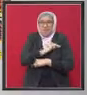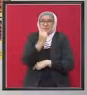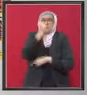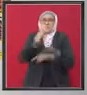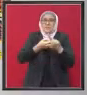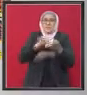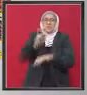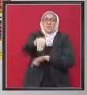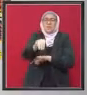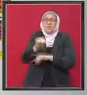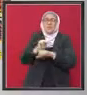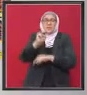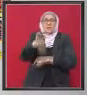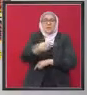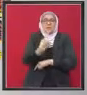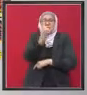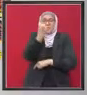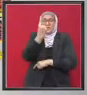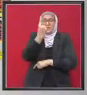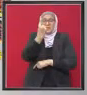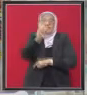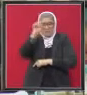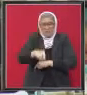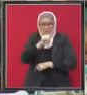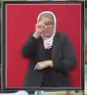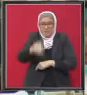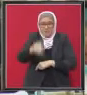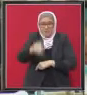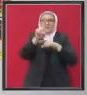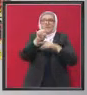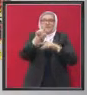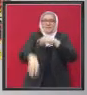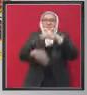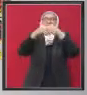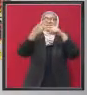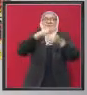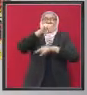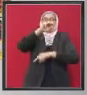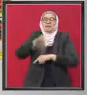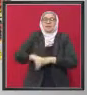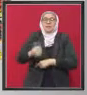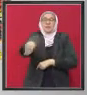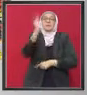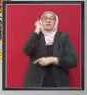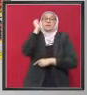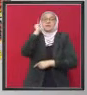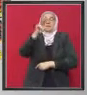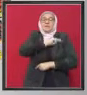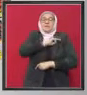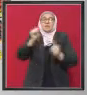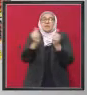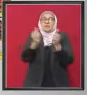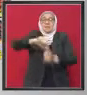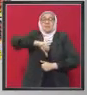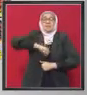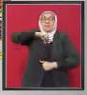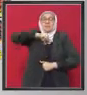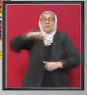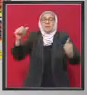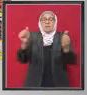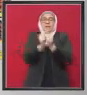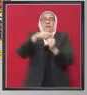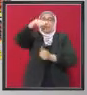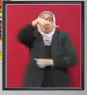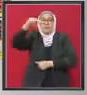Satu daripada mua. Yang Berhormat Menteri, sekali satu lagi. Soalan saja okay. Daripada mua. Tadi, Menteri dengan bangga dan pihak